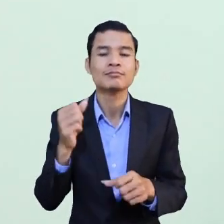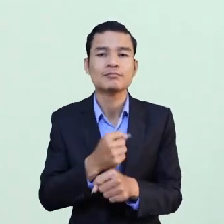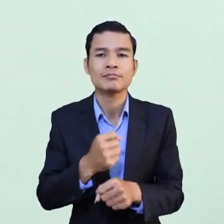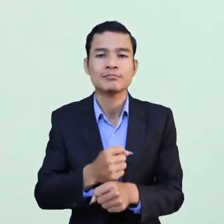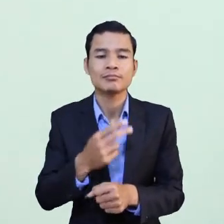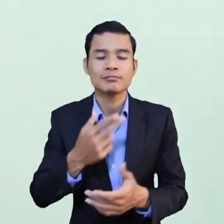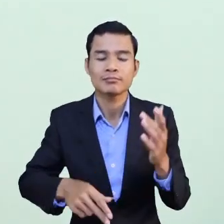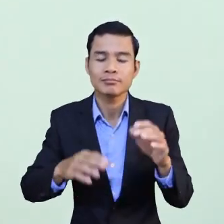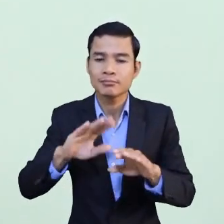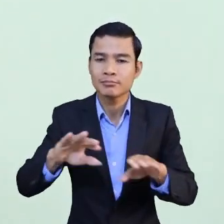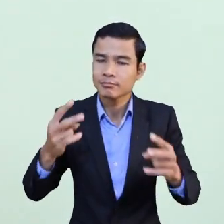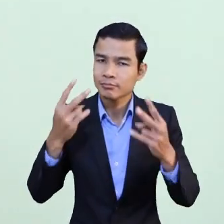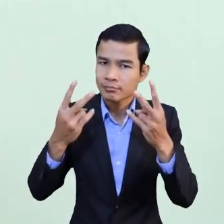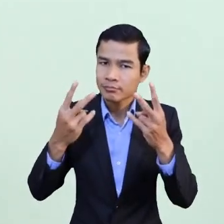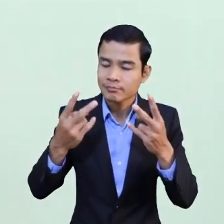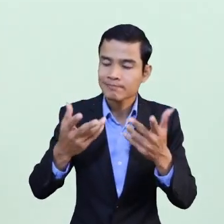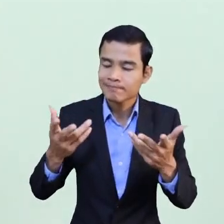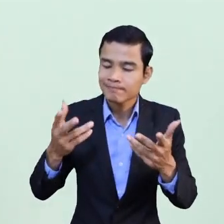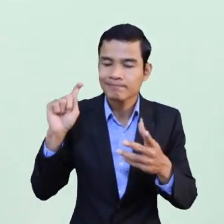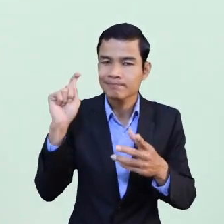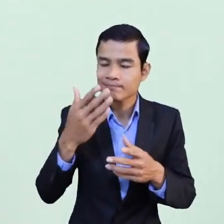ងធ្វើអីកូនមើលមើល